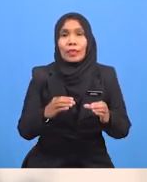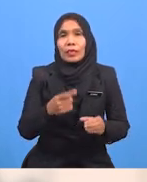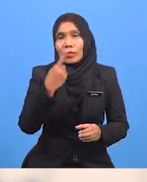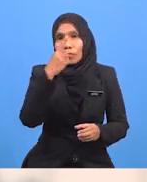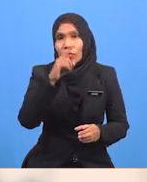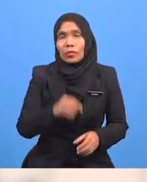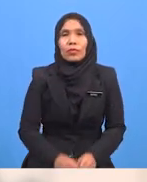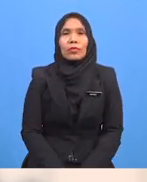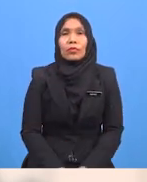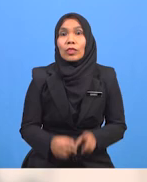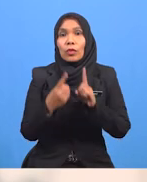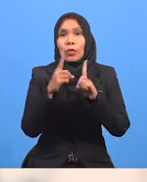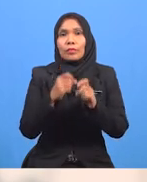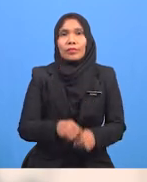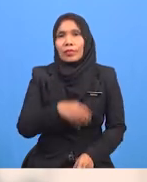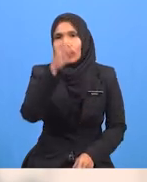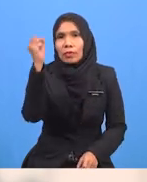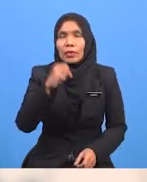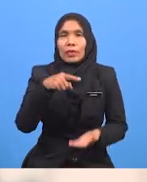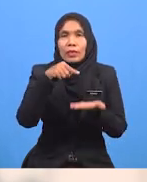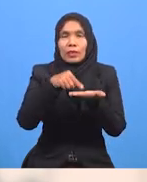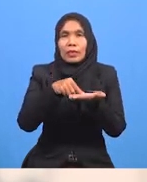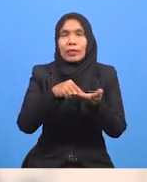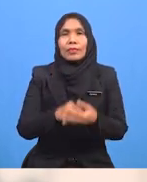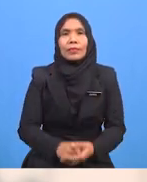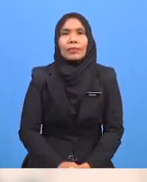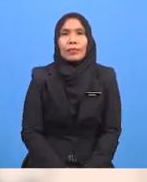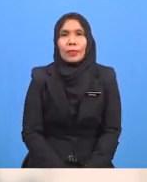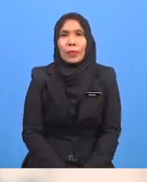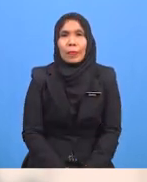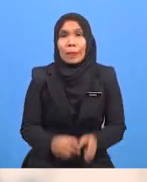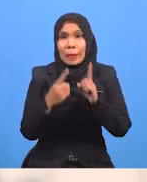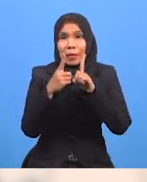ingat kita mesti melekat dengan penggunaan rumus segitiga